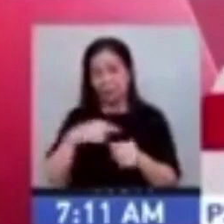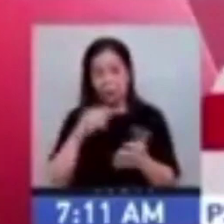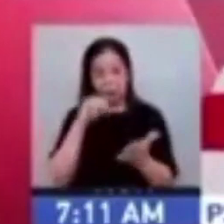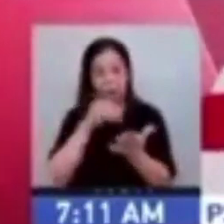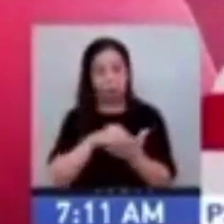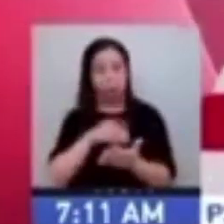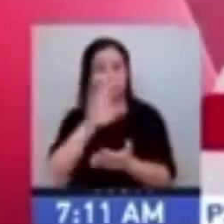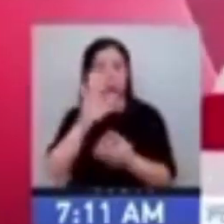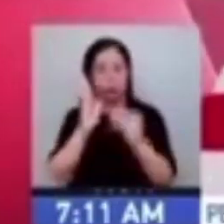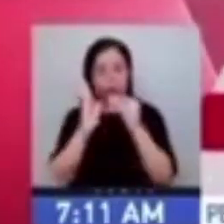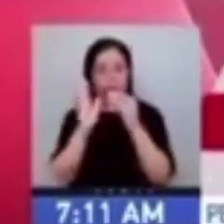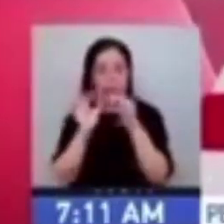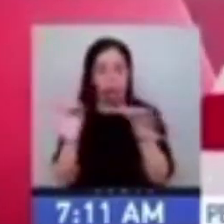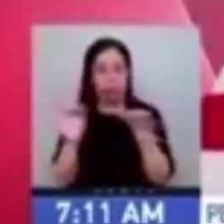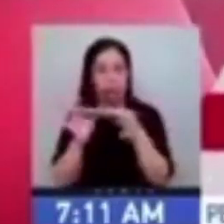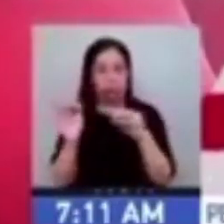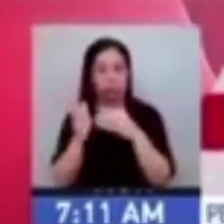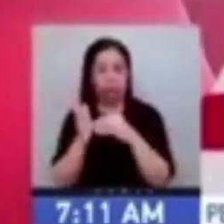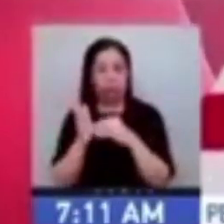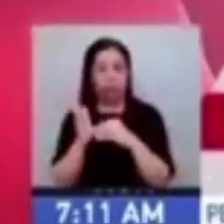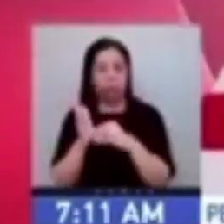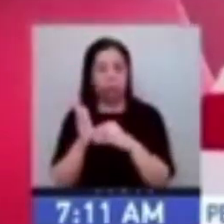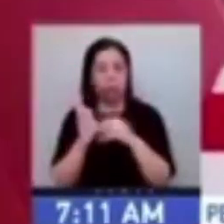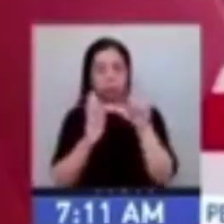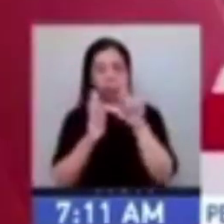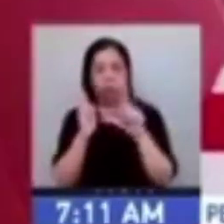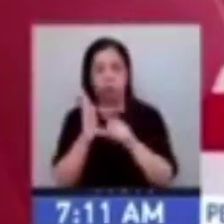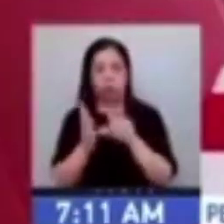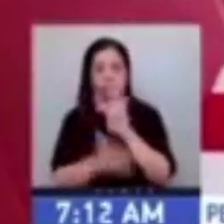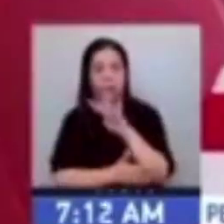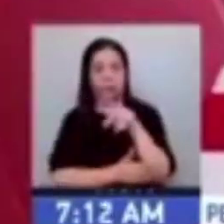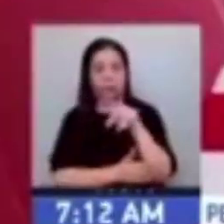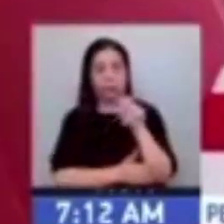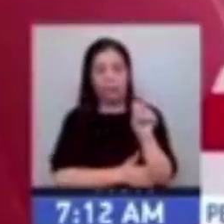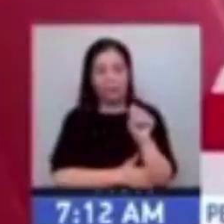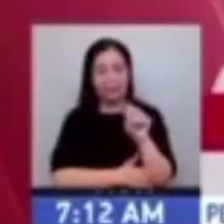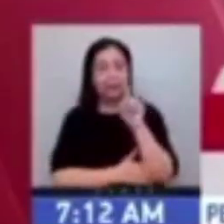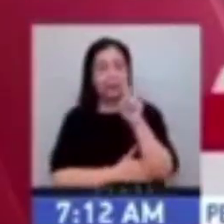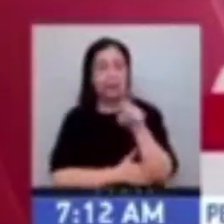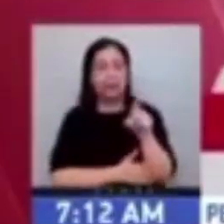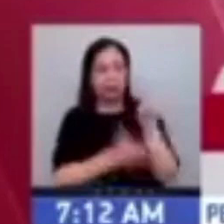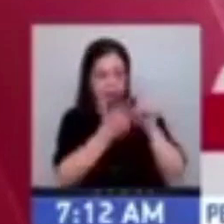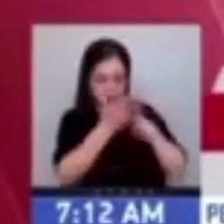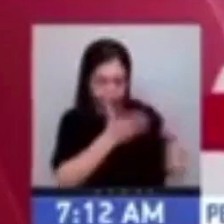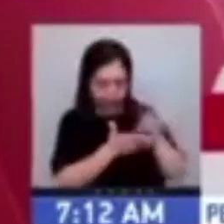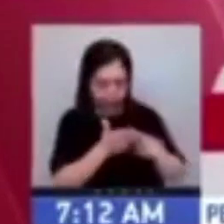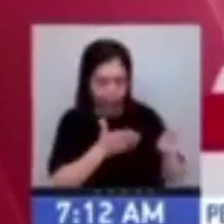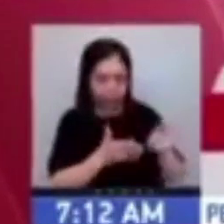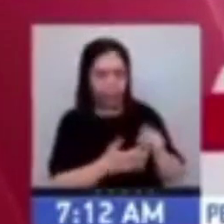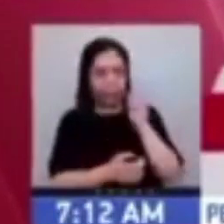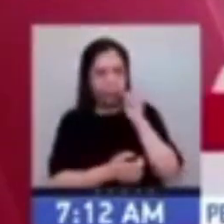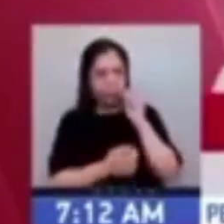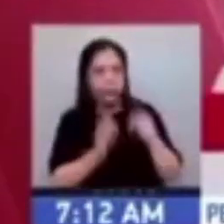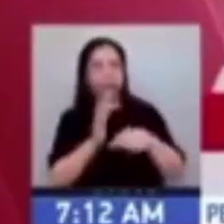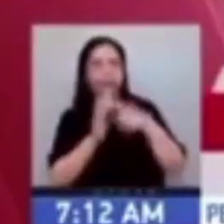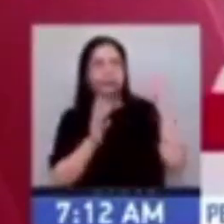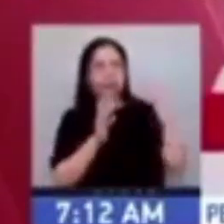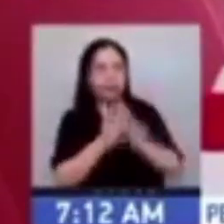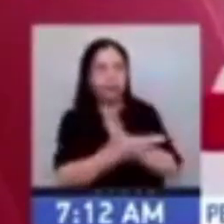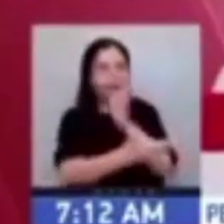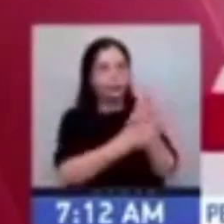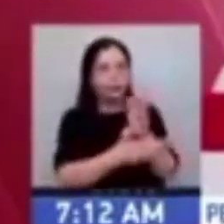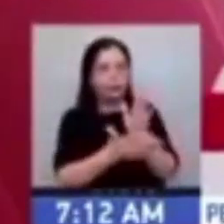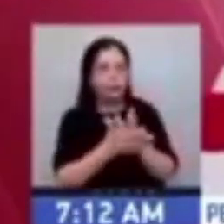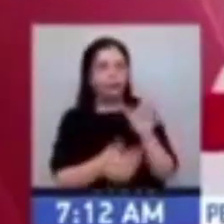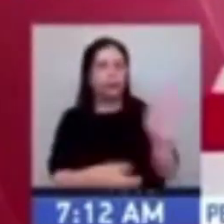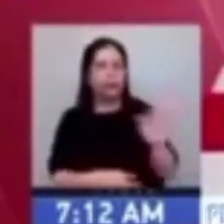po sa batas ng 4Ps. Dahil kailangan po kayong i-validate at i-check nung ating mga social worker from time to time.